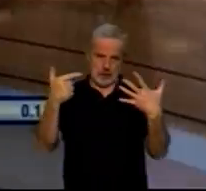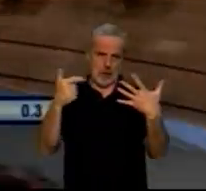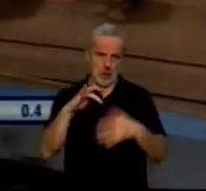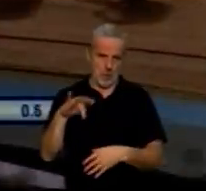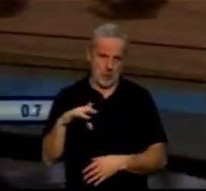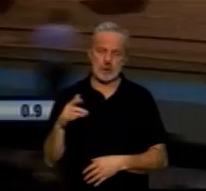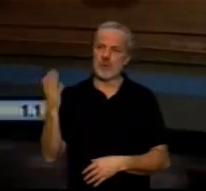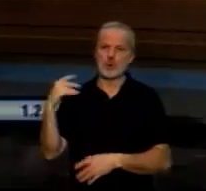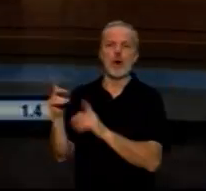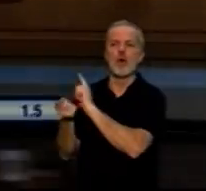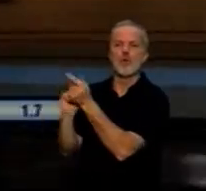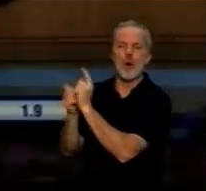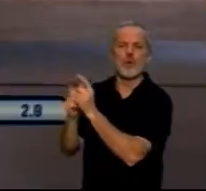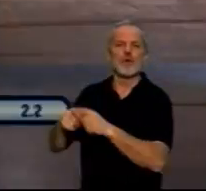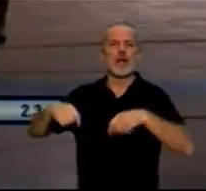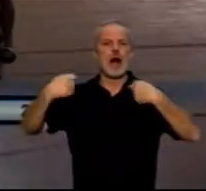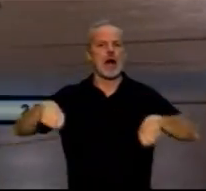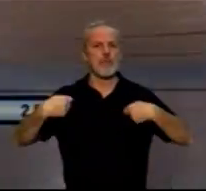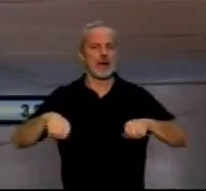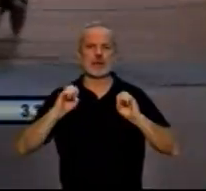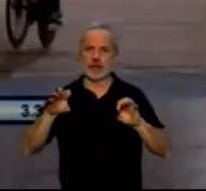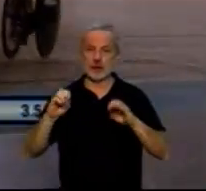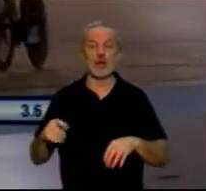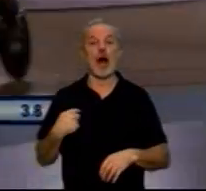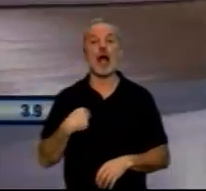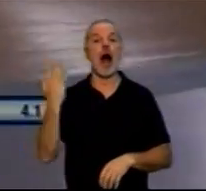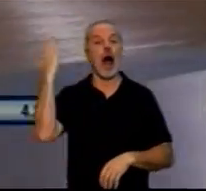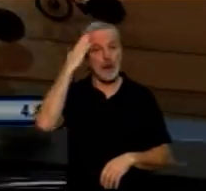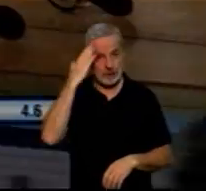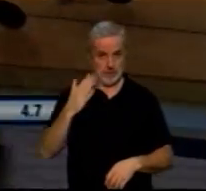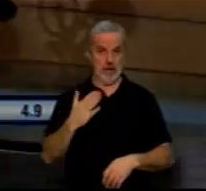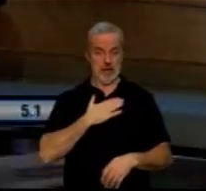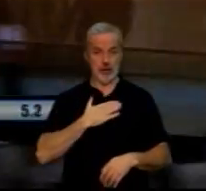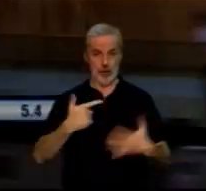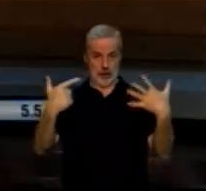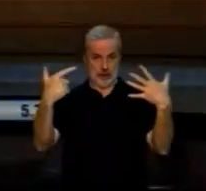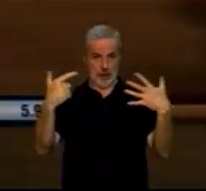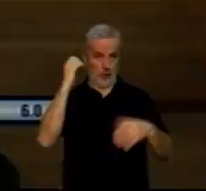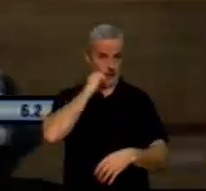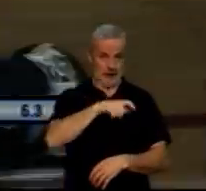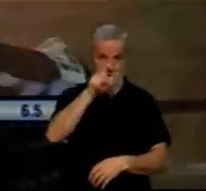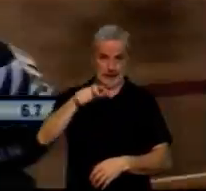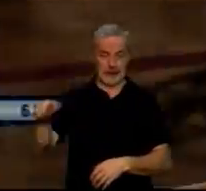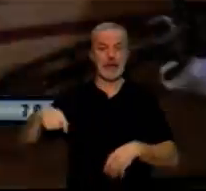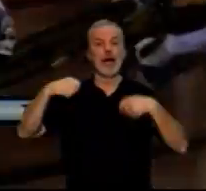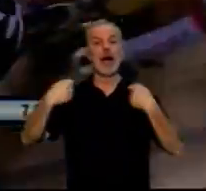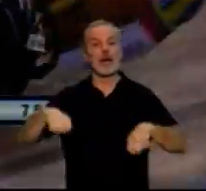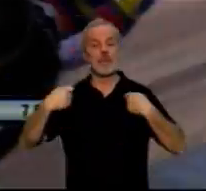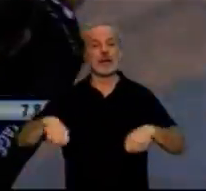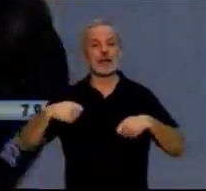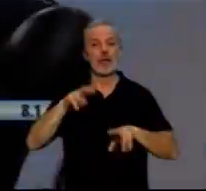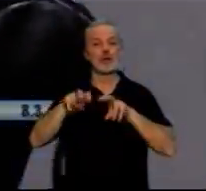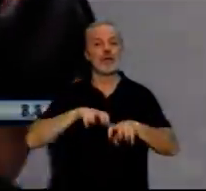konzultaci s reprezentačním trenérem a myslím si, že těch 7 lidí, kteří reprezentovali Českou republiku na mistrovství světa v americkém Richmondu,